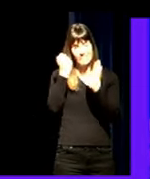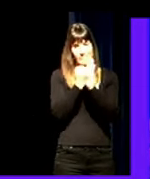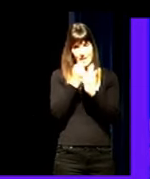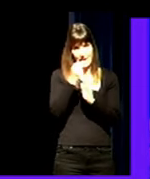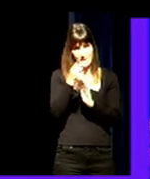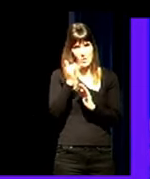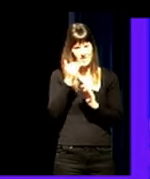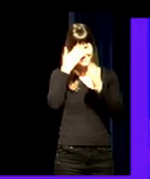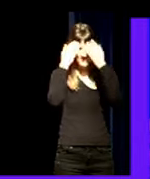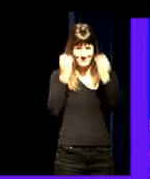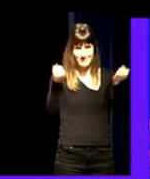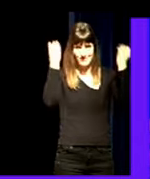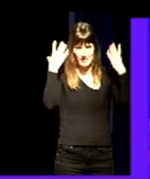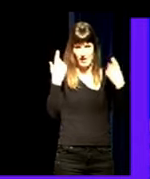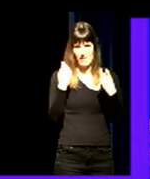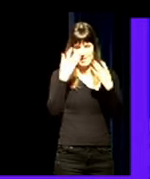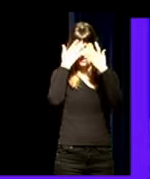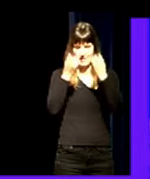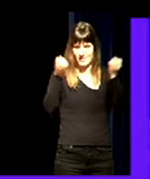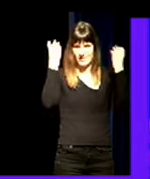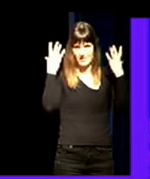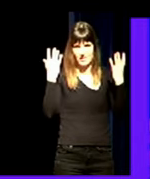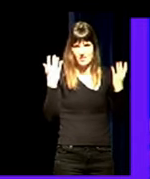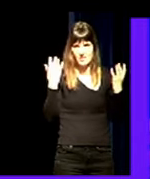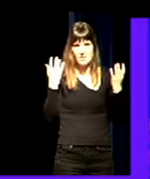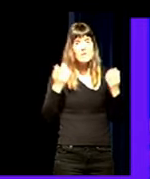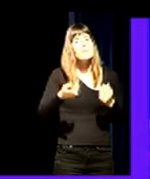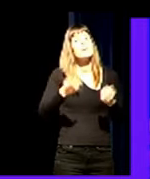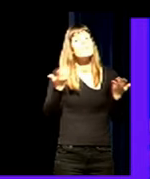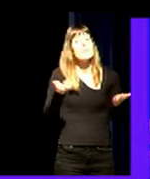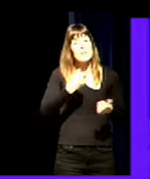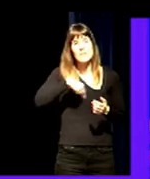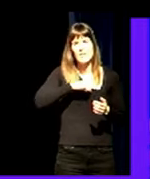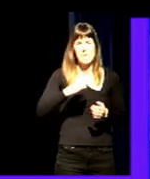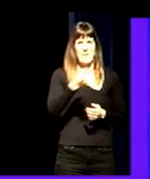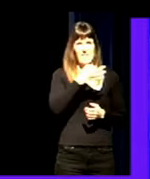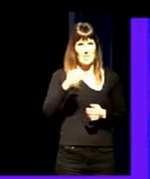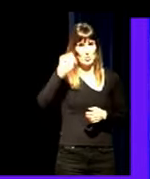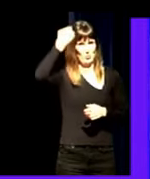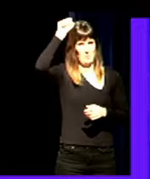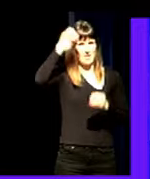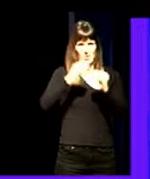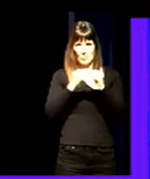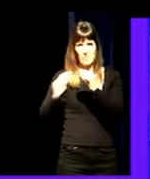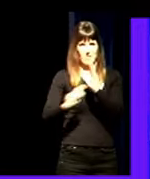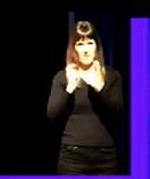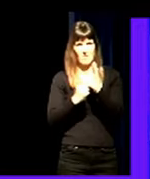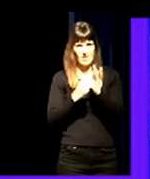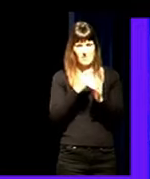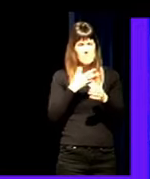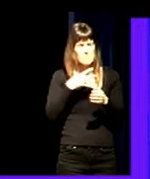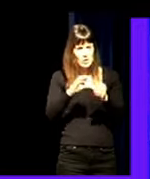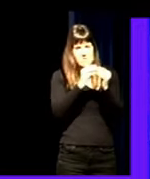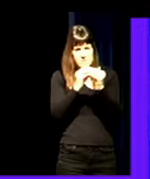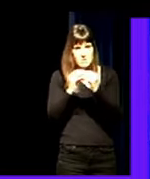Eta, beste ere, ez gara supereroiak. batzutan gure eskutik kanpo dago,